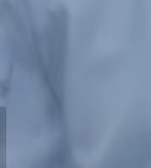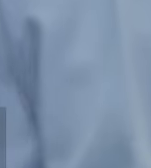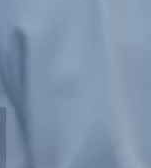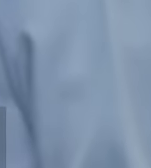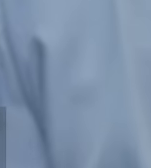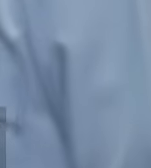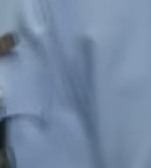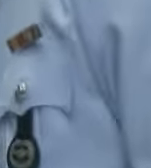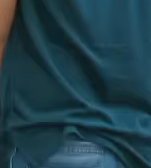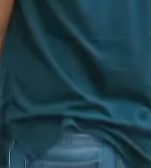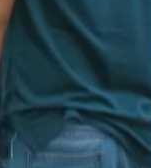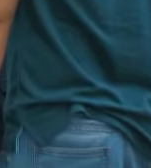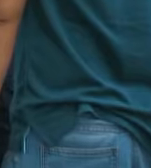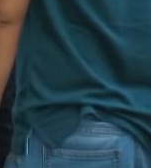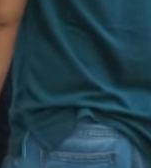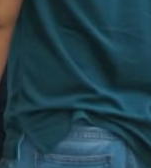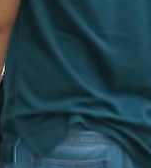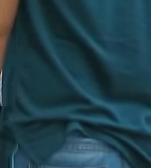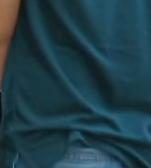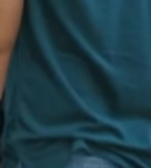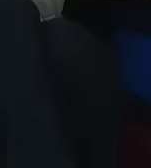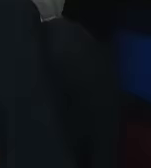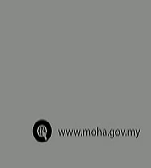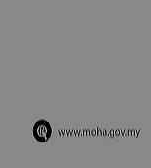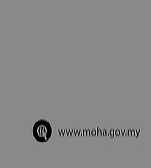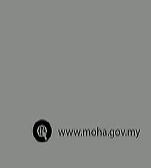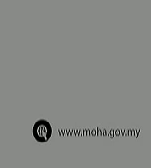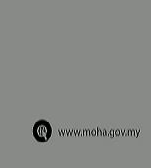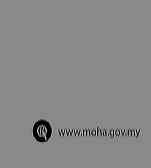Ikut je cakap ayah, tahulah ayah nak buat macam mana nanti.